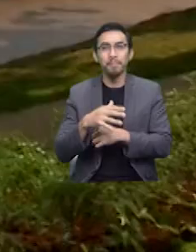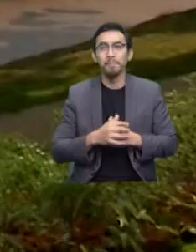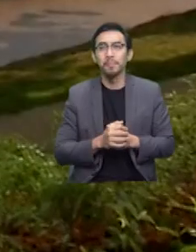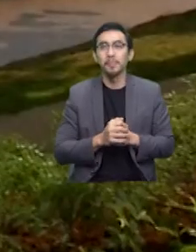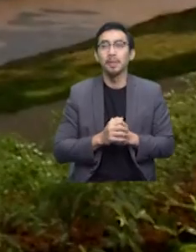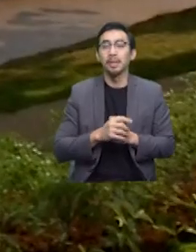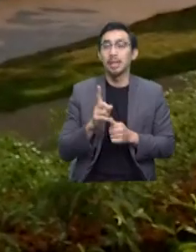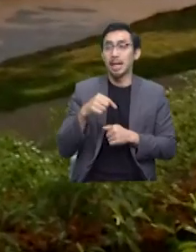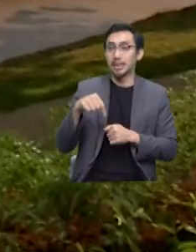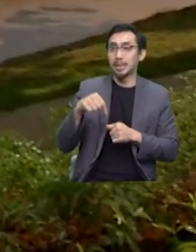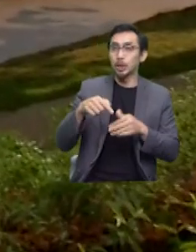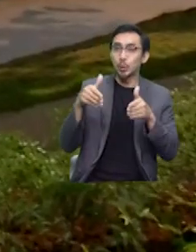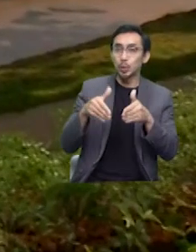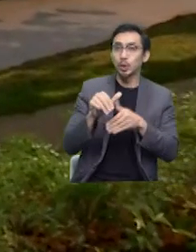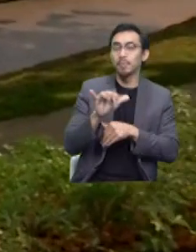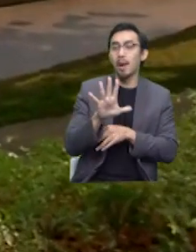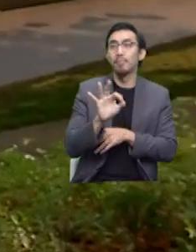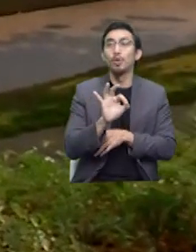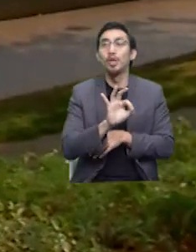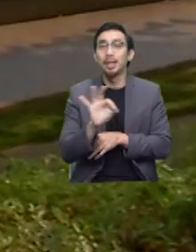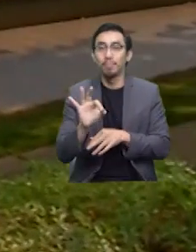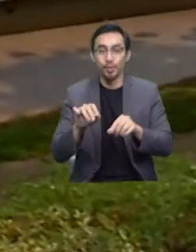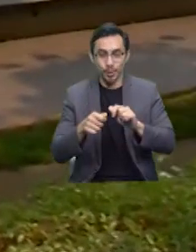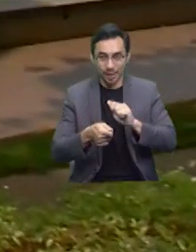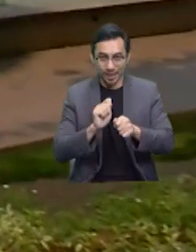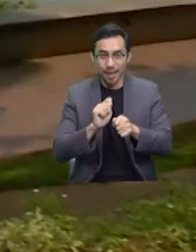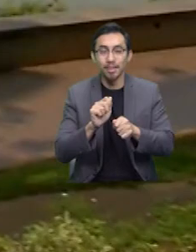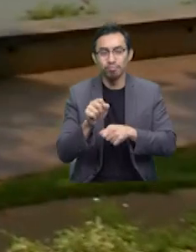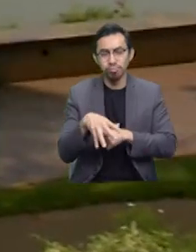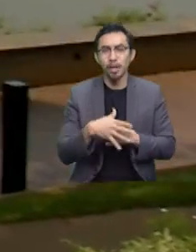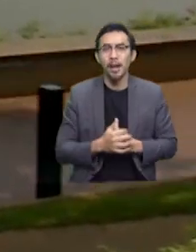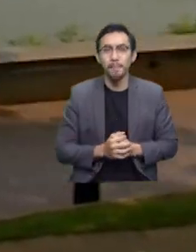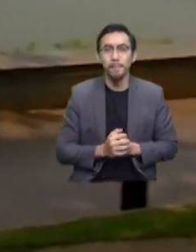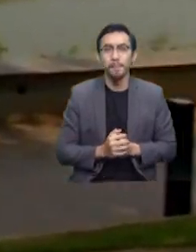Rp50.000 per orang. Tim Liputan iNews melaporkan.